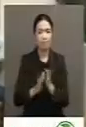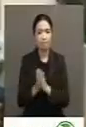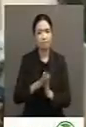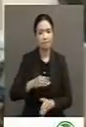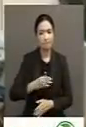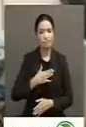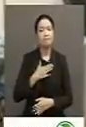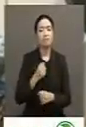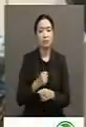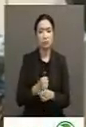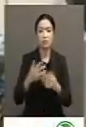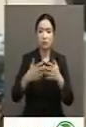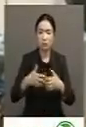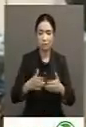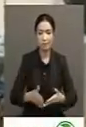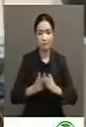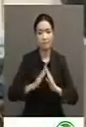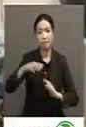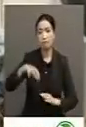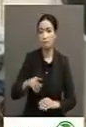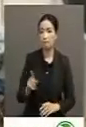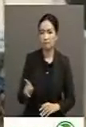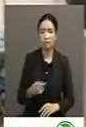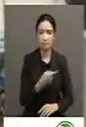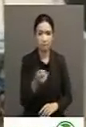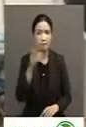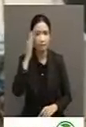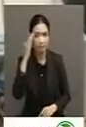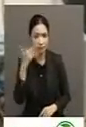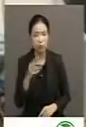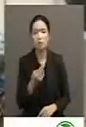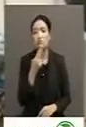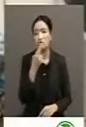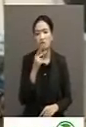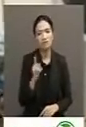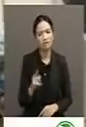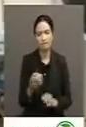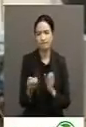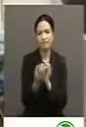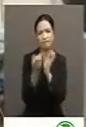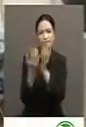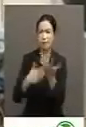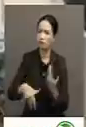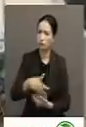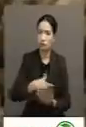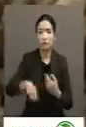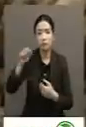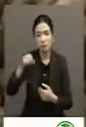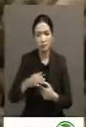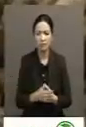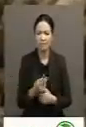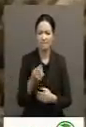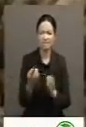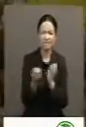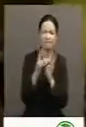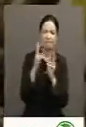บันดาลใจให้ตั้งโรงงานนี้ขึ้นมาหลังจากที่หลายคนทราบดีนะคะว่าบุหรี่เป็นสิ่งที่ทำลายสิ่งแวดล้อมและแถมยังเป็น